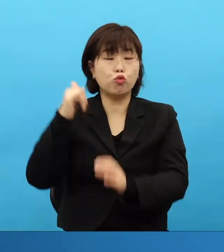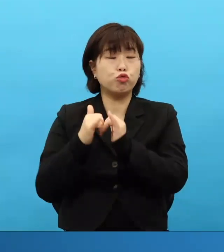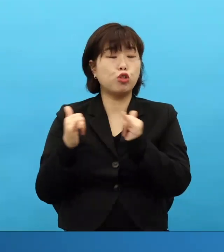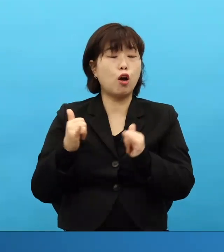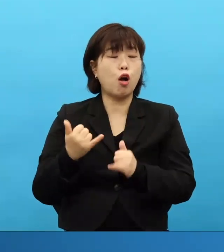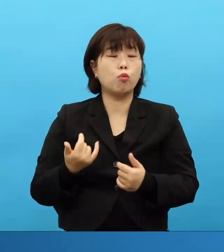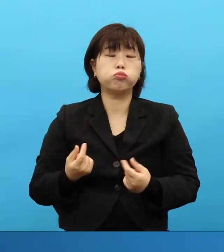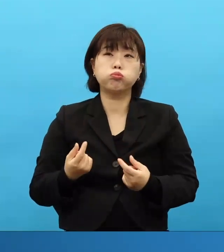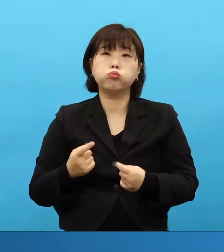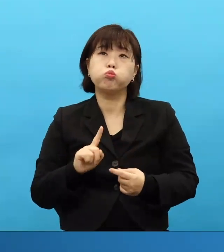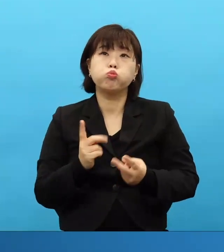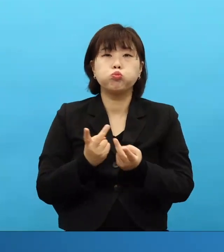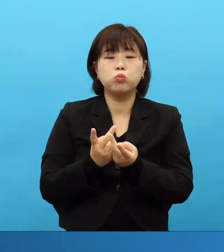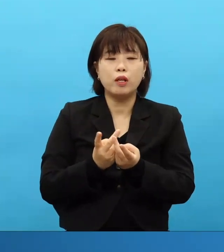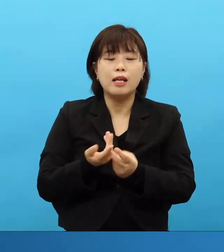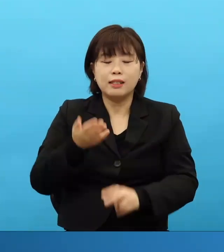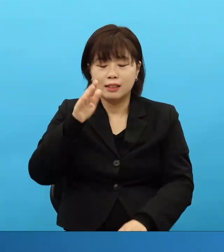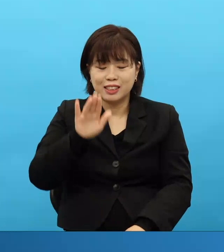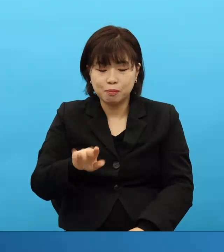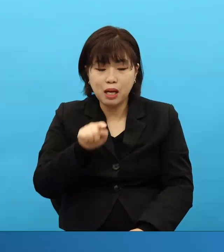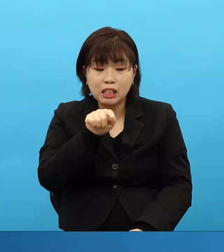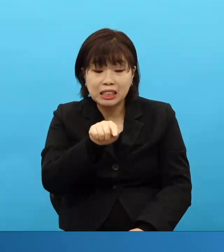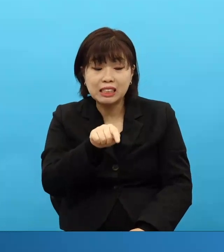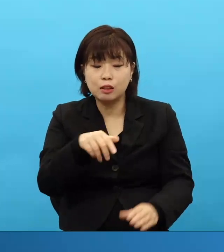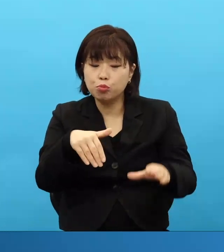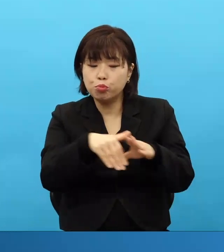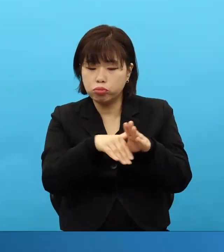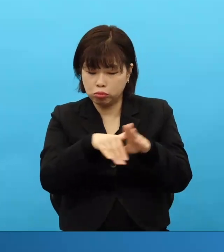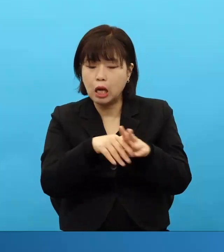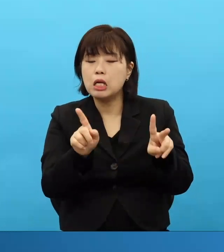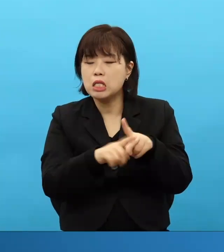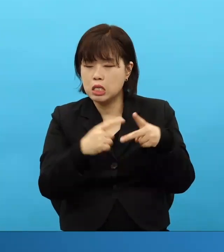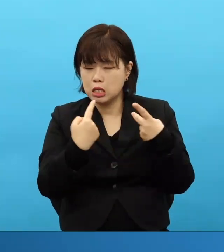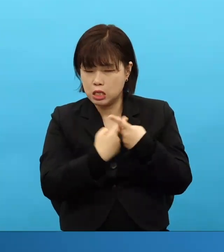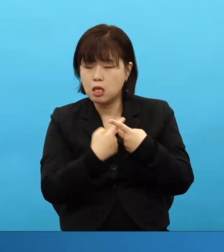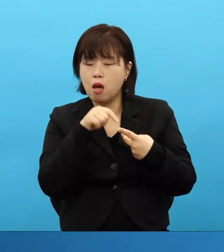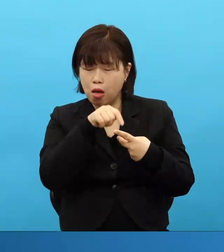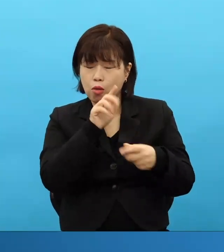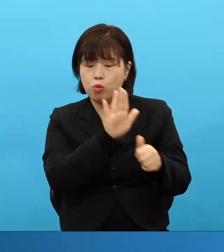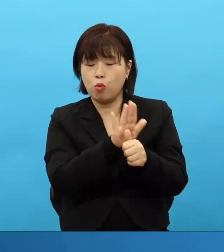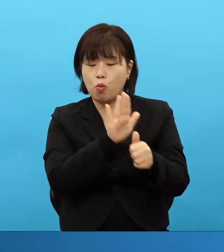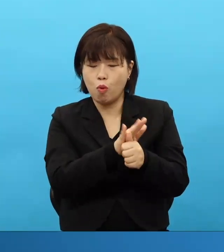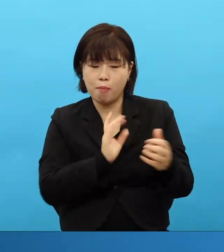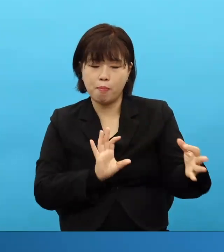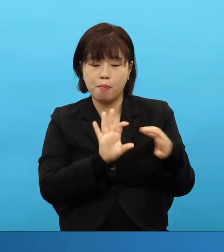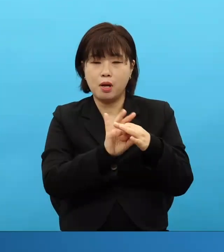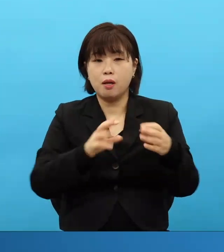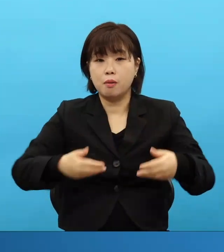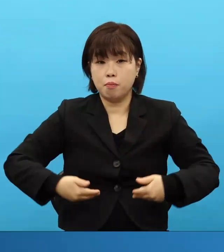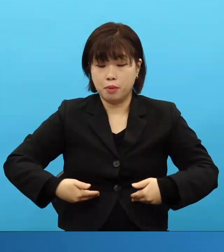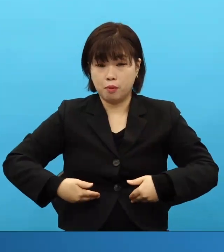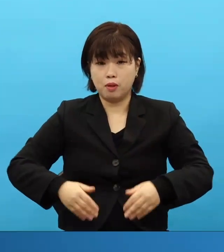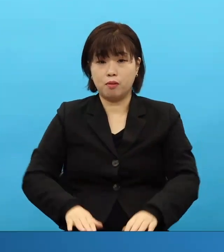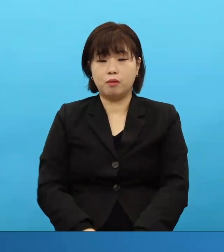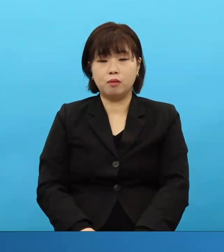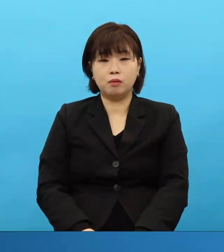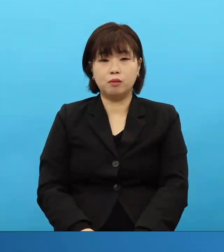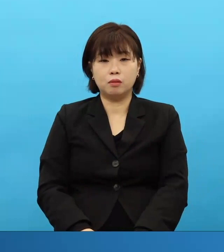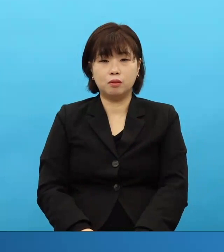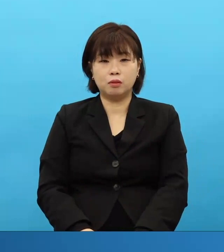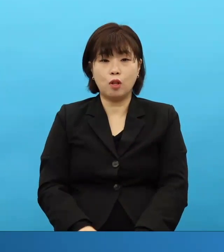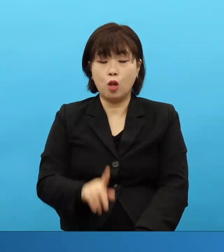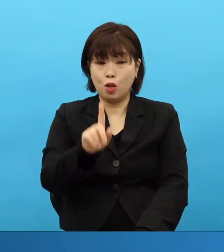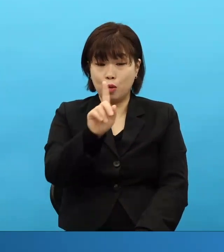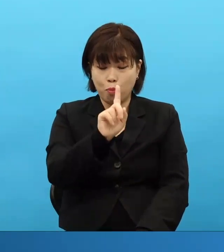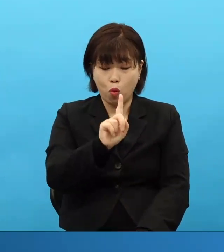뭡니까? the TCK. What are the TCK? 어마어마한 내가 응답 축복 받은데도 불구하고 나는 제3의 문화권에서 홀로 있는 거예요.